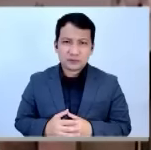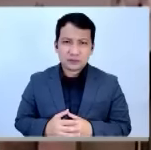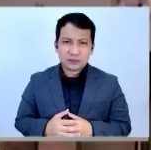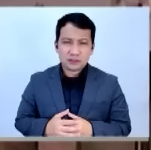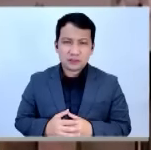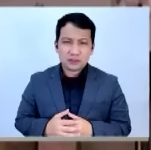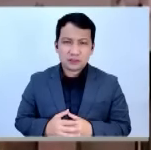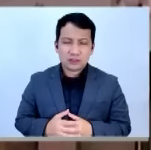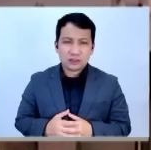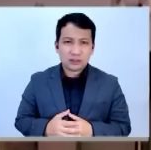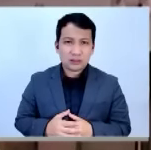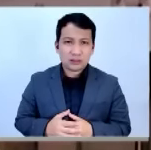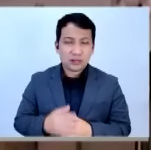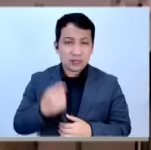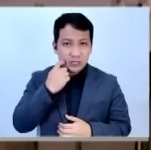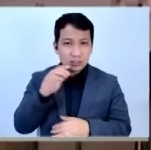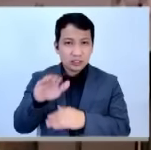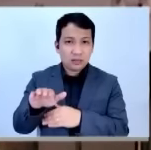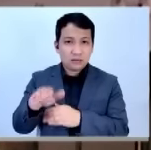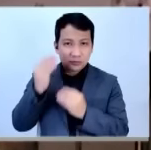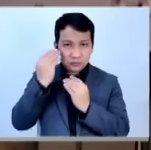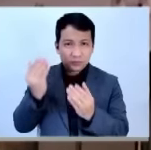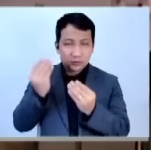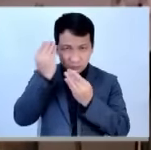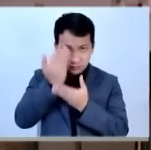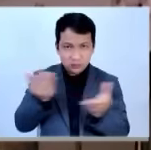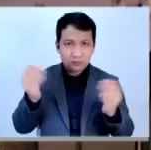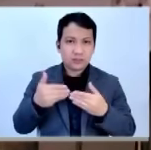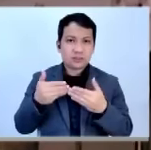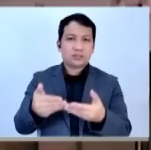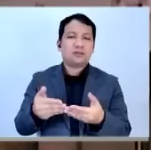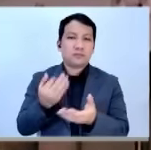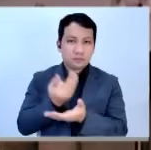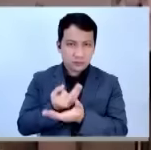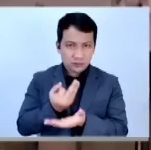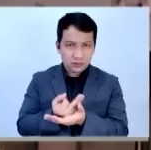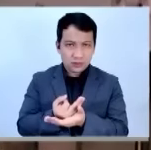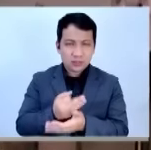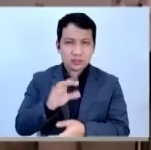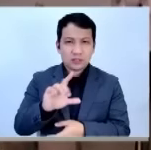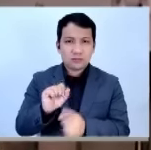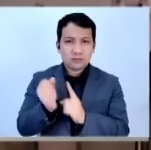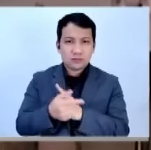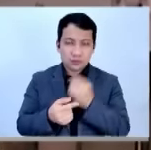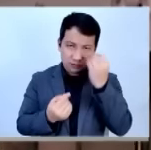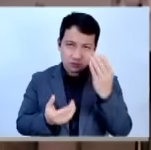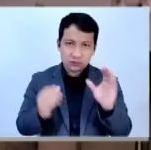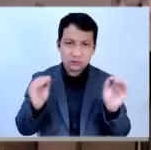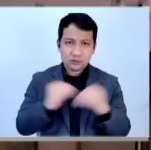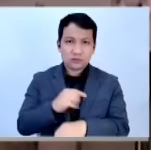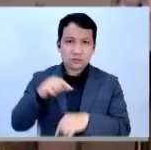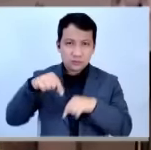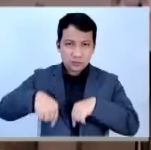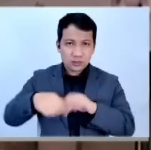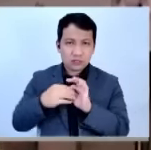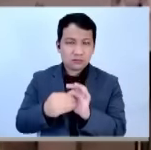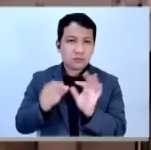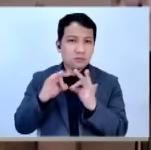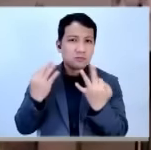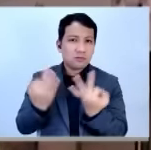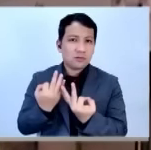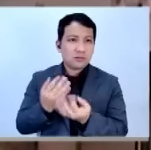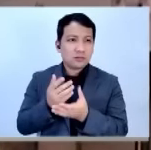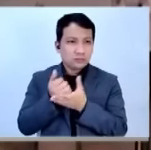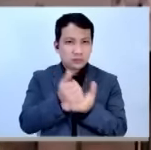Jester, kaninang hapon nga ay nagpaabot na ng tulong pinansyal ang City Social Welfare Office dito sa mga kaanak. Nakikipag-areglo na